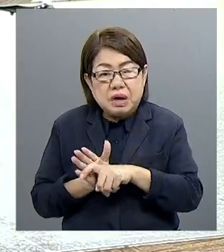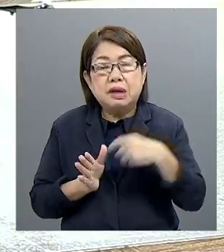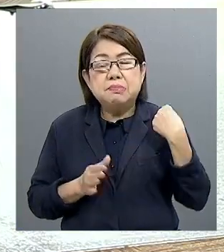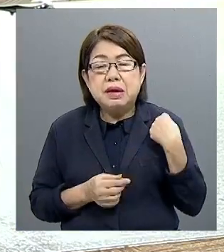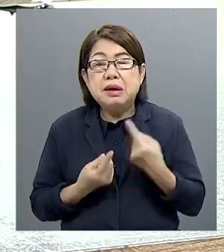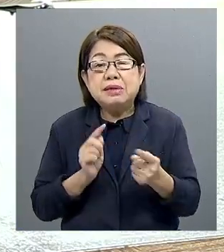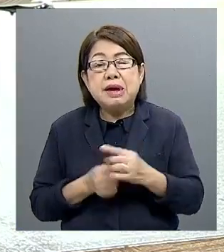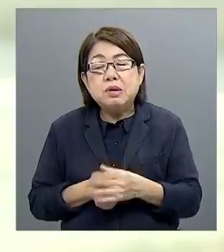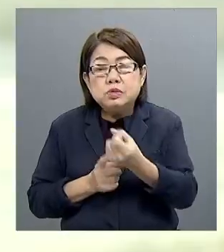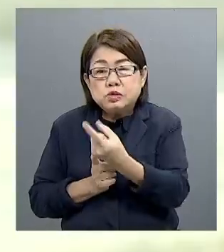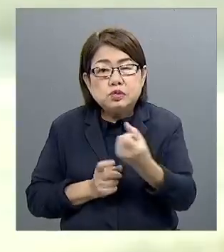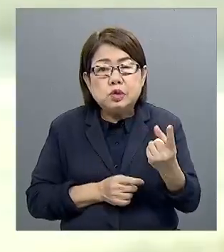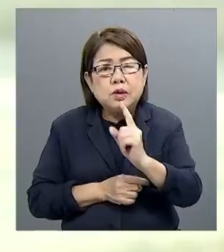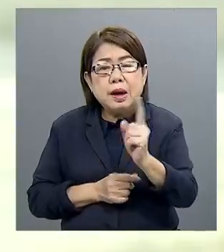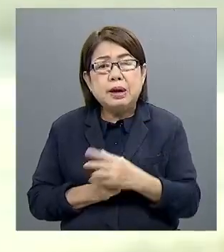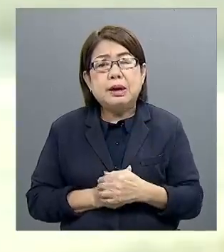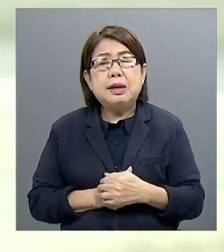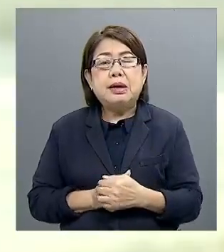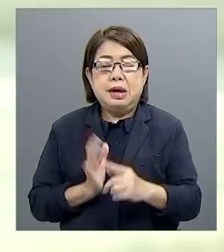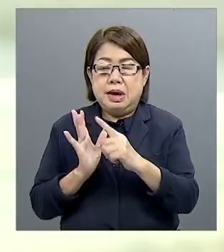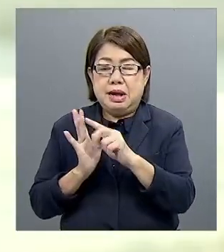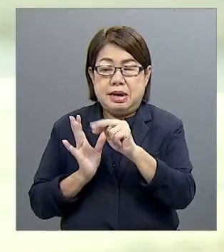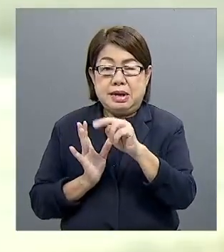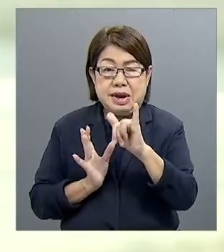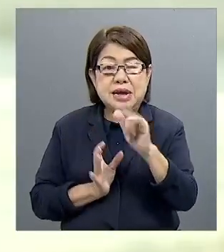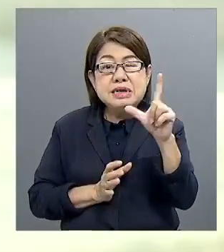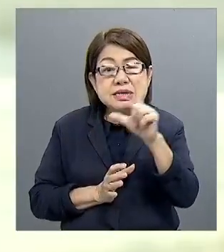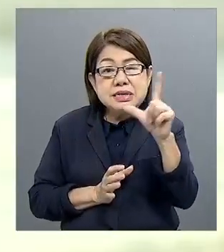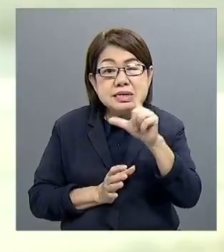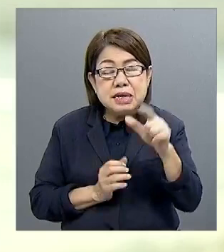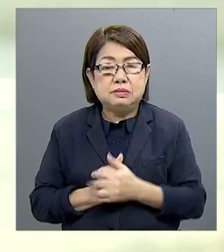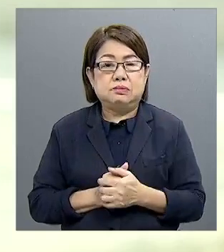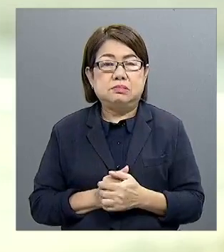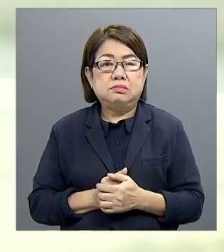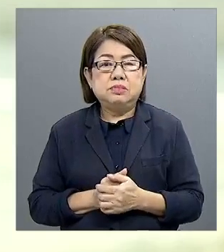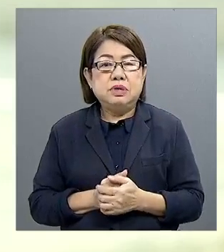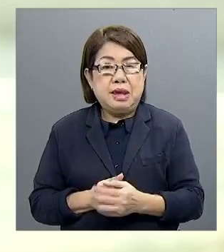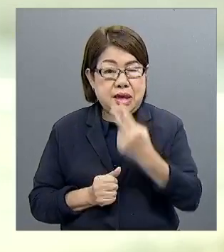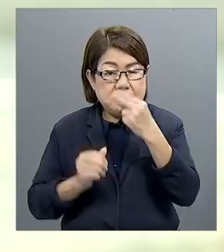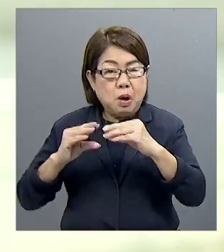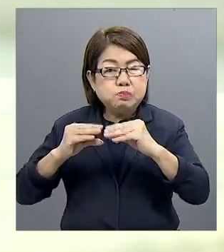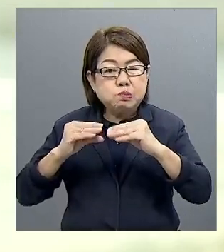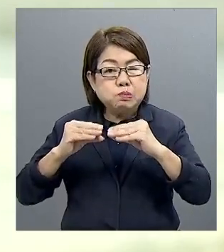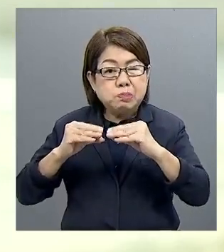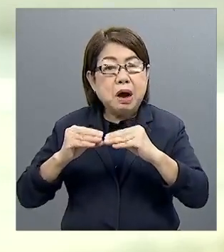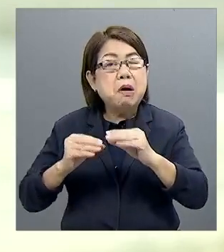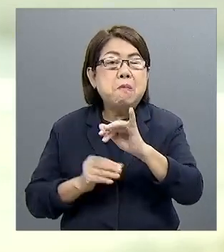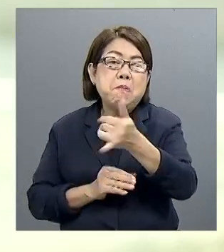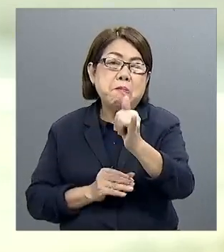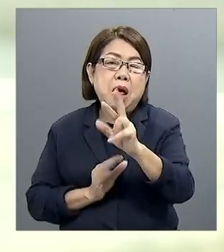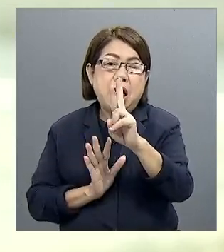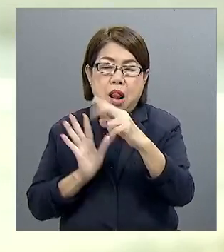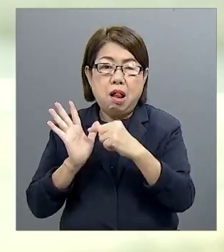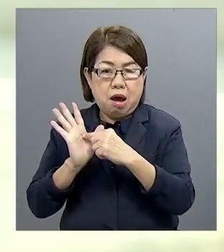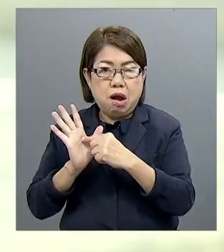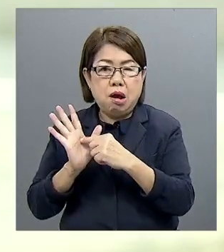ราคิดไม่ถึงนะฮะเนยหรือเนยแข็งเนี่ยข้างในเนี่ยครับที่มันนุ่มๆนิ่มๆเนี่ยอาจจะมีเชื้อราหรือเชื้อบางชนิดที่เป็นจุลินทรีย ์